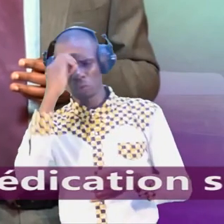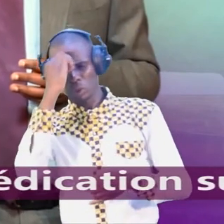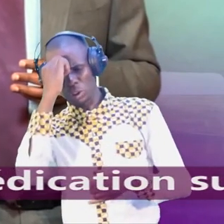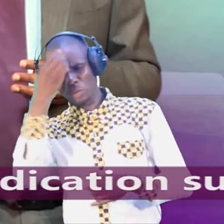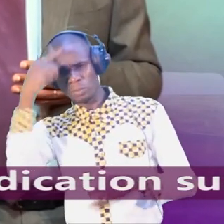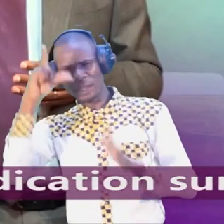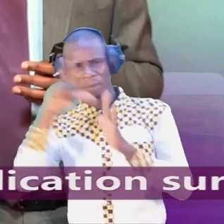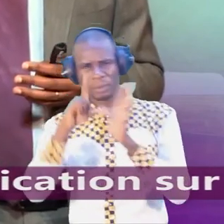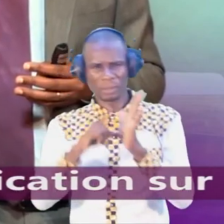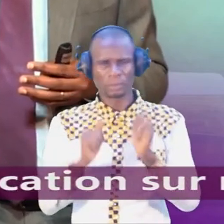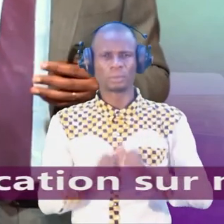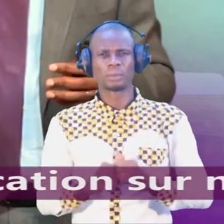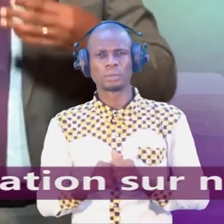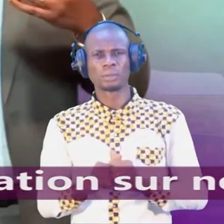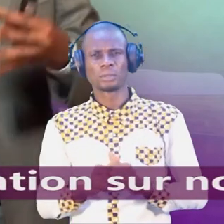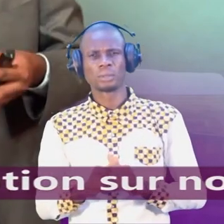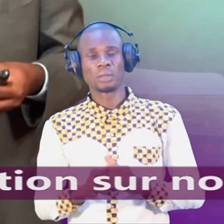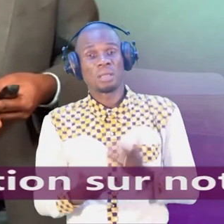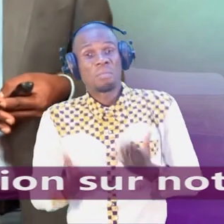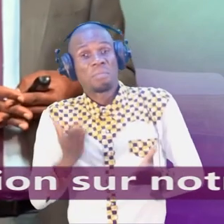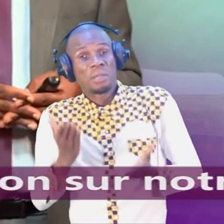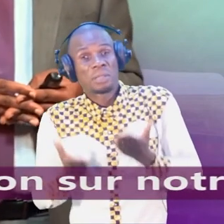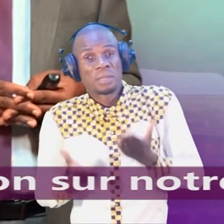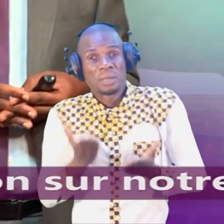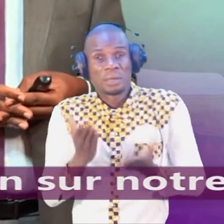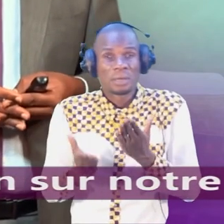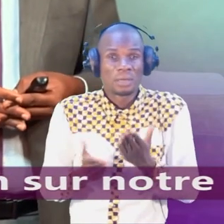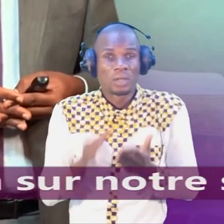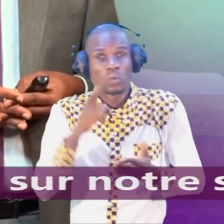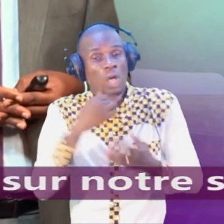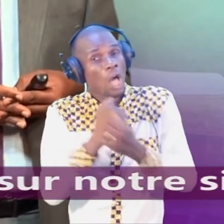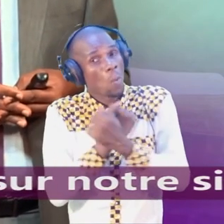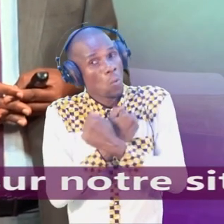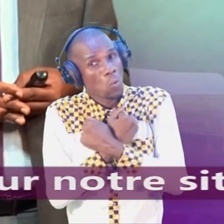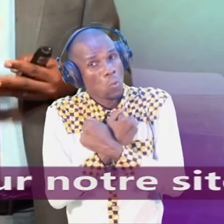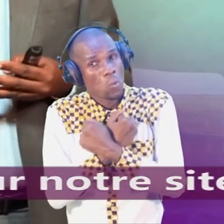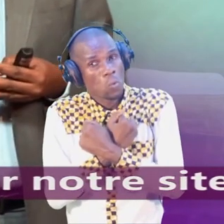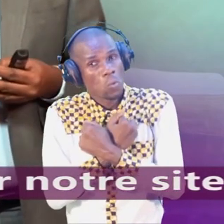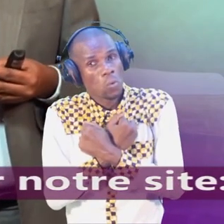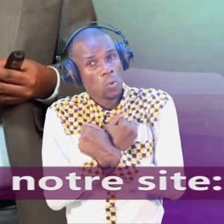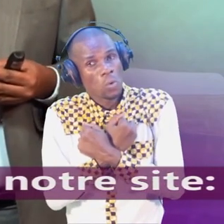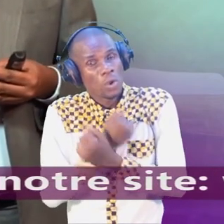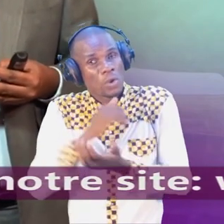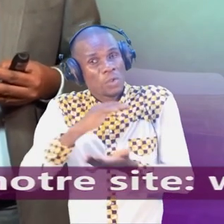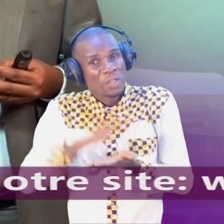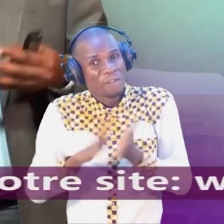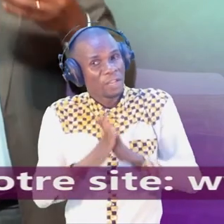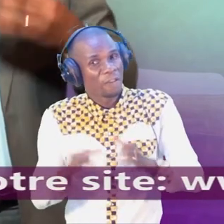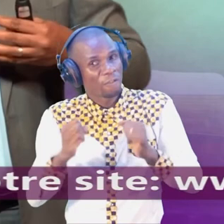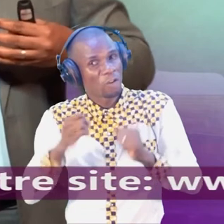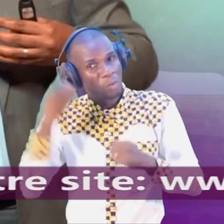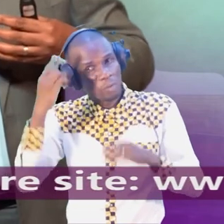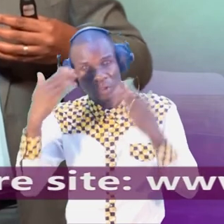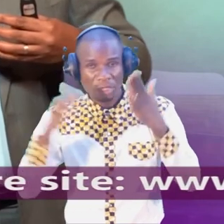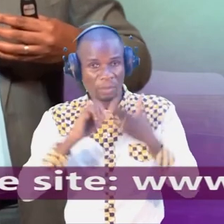wetu. Si vous vous irritez ukikasirikia amri ya Bwana, yawezekana kwamba upendo